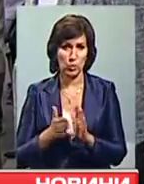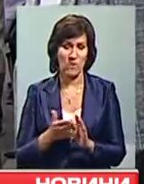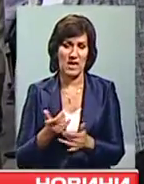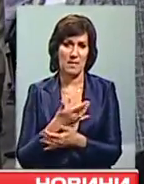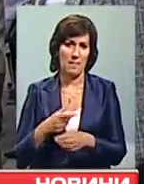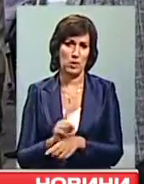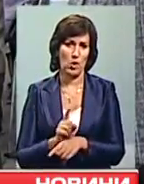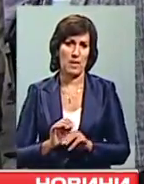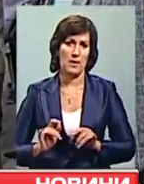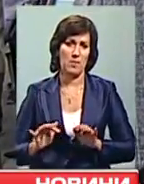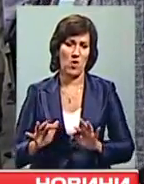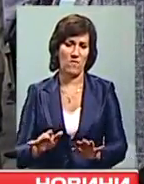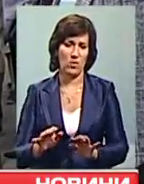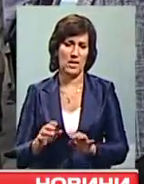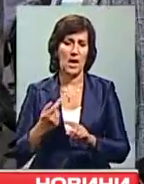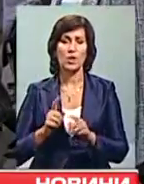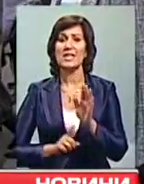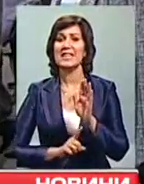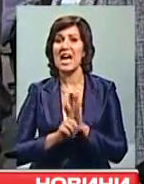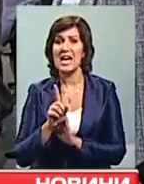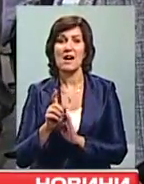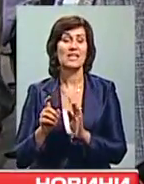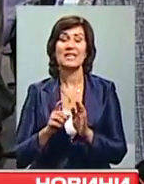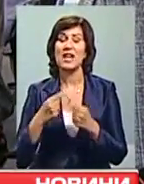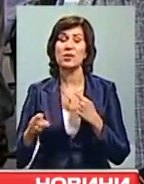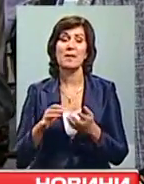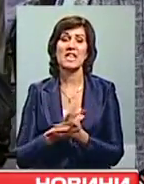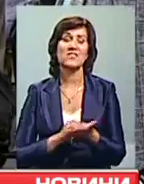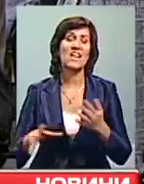либо ми нормально проводимо антиросійську операцію, тому що інакше ми розвалимо всю країну, не тільки Донецьк і Луганськ.